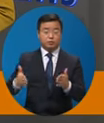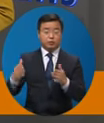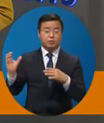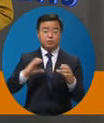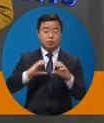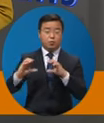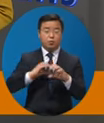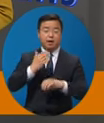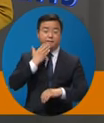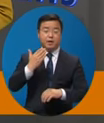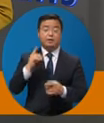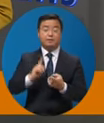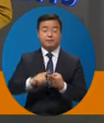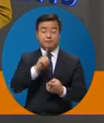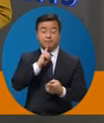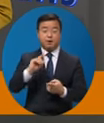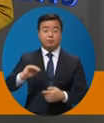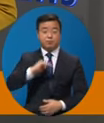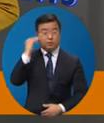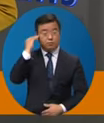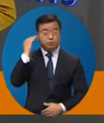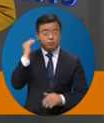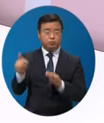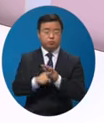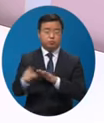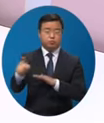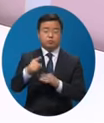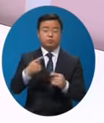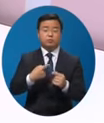세계에서 선두권에 있습니다. 서연아 기자입니다.